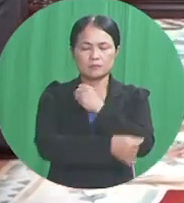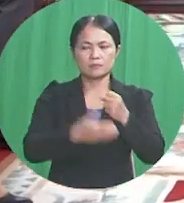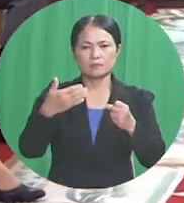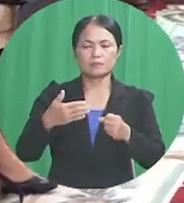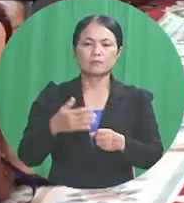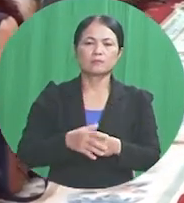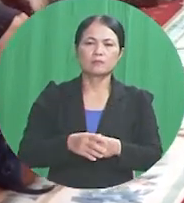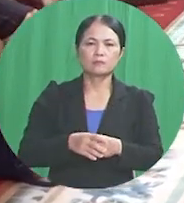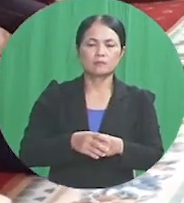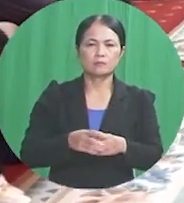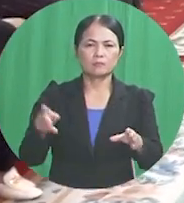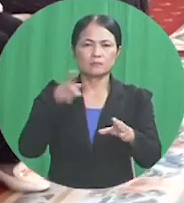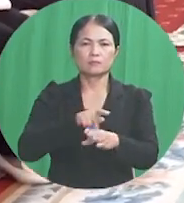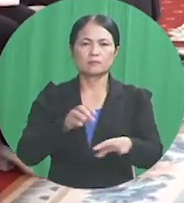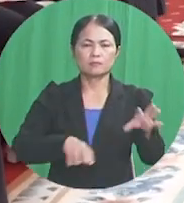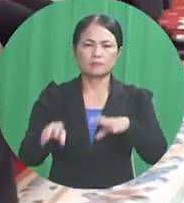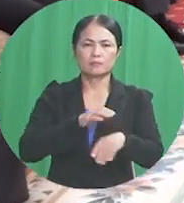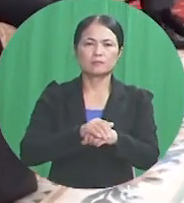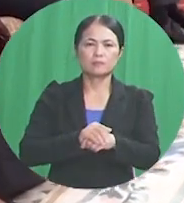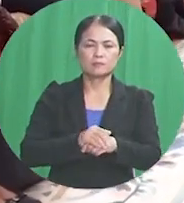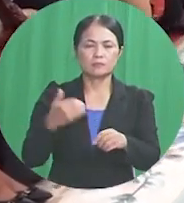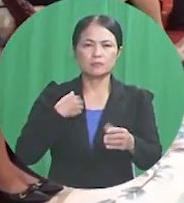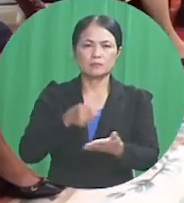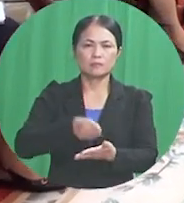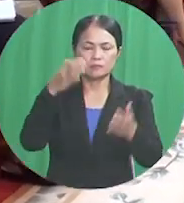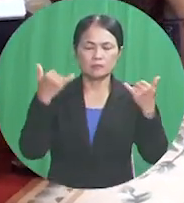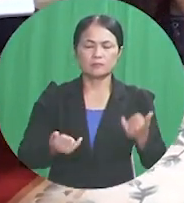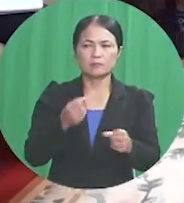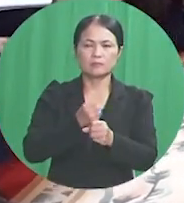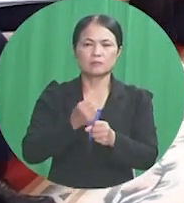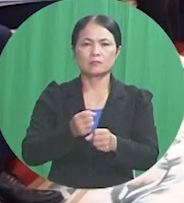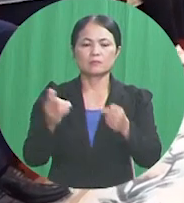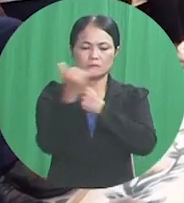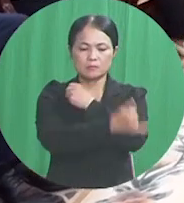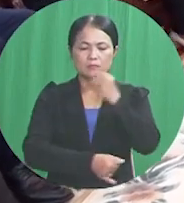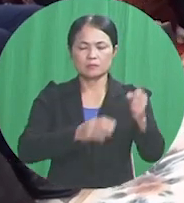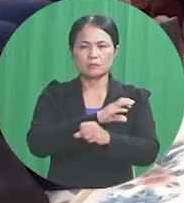นการโจรวมยางสกกรรมหนึ่งดำเนินดำไลนี้เพื่อเอาประเทศกัมพู